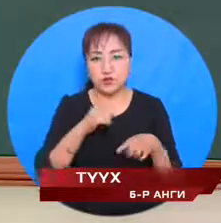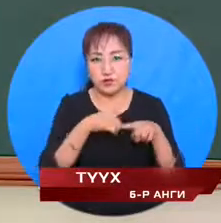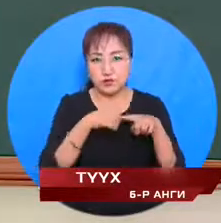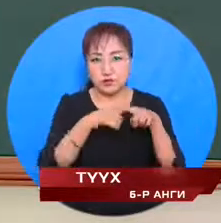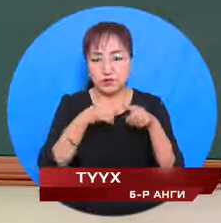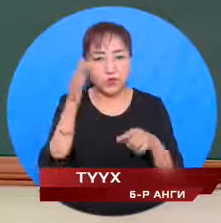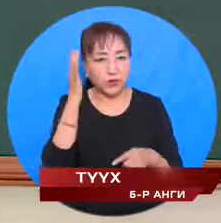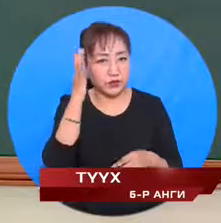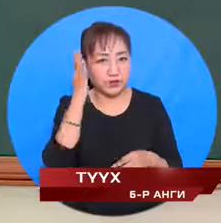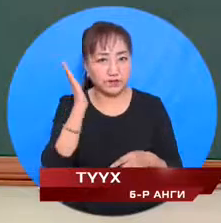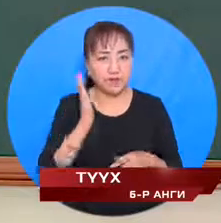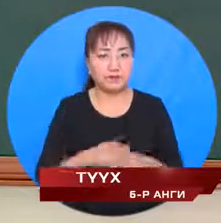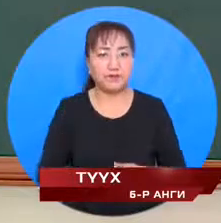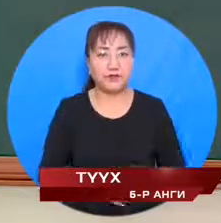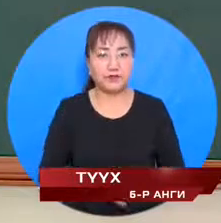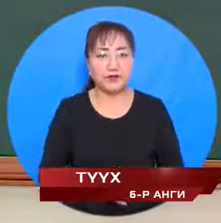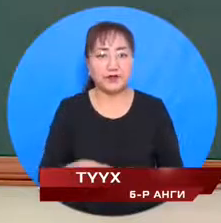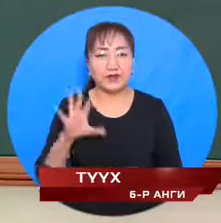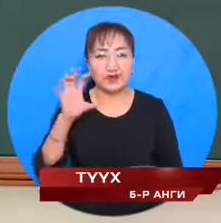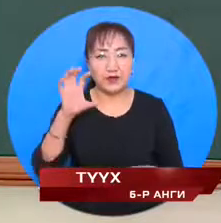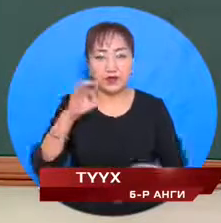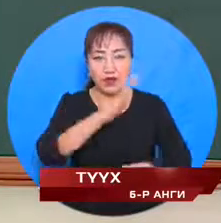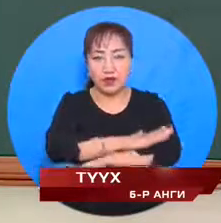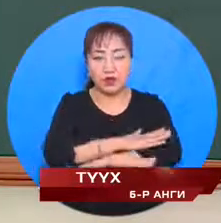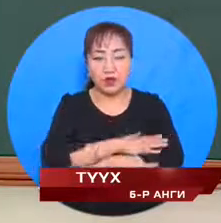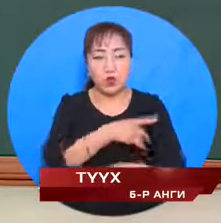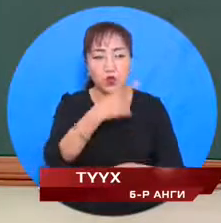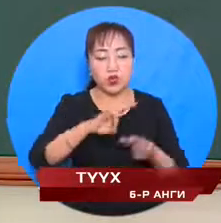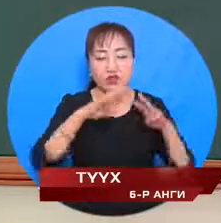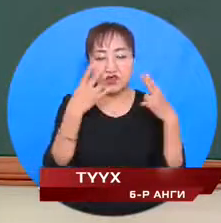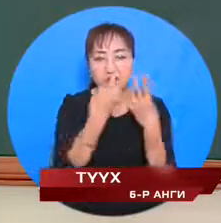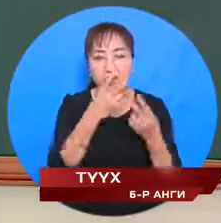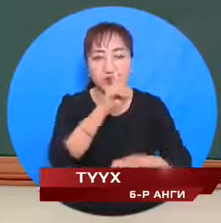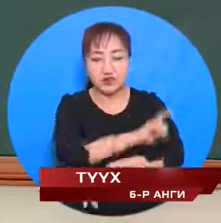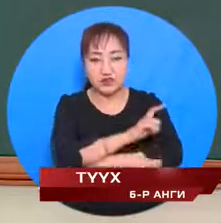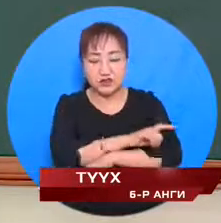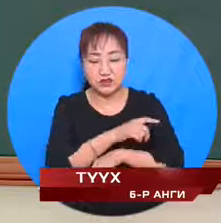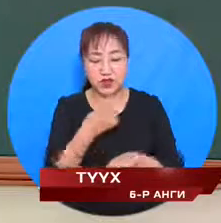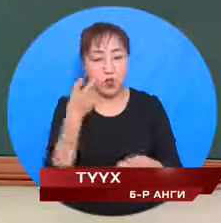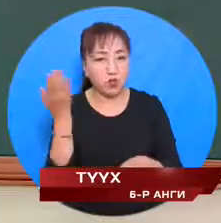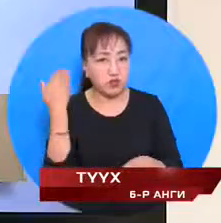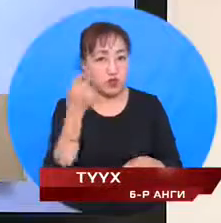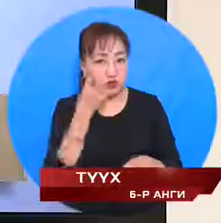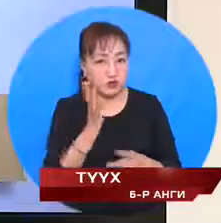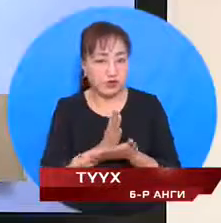нар энэхүү хичээлийг буюу 5 дугаар ангийн хүн нэгэм хичээлийн хүрээнд бас тодорхой сэдвүүдээ бас үзэж байсан байгаа.